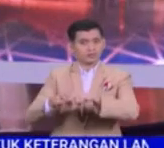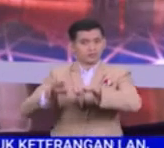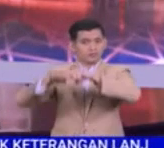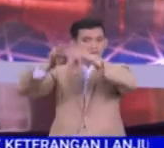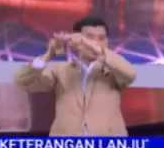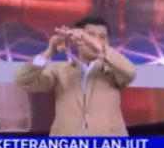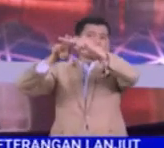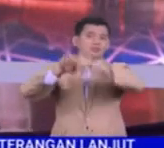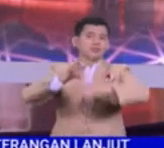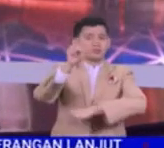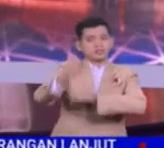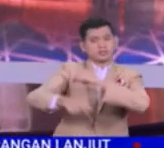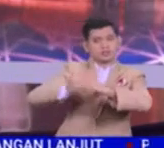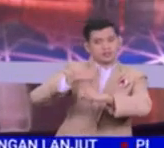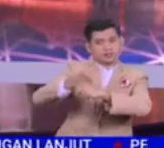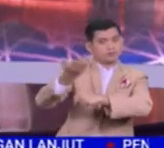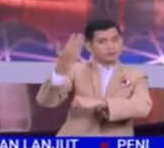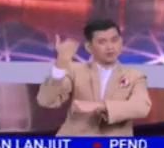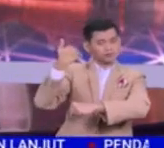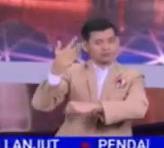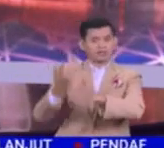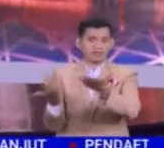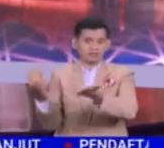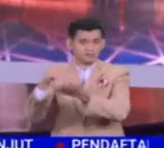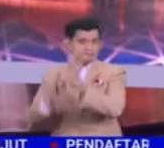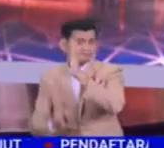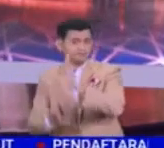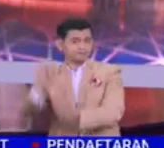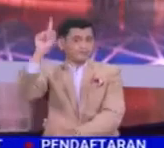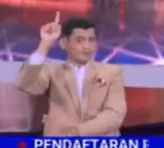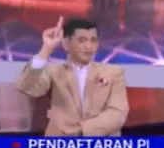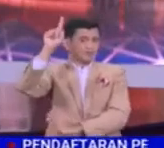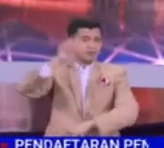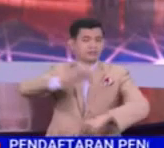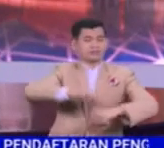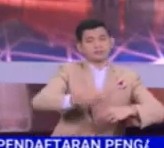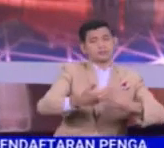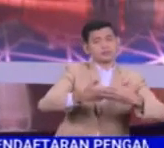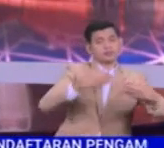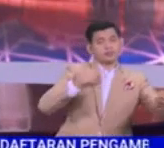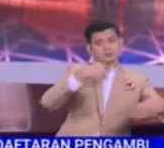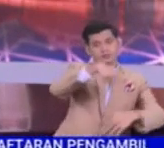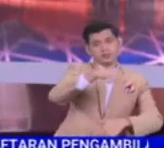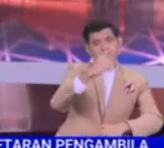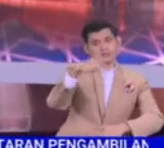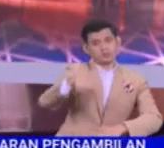tahun-tahun lalu sebelum Perintah Kawalan Pergerakan dilaksanakan. Laporan wartawan Mohan Chinasami.